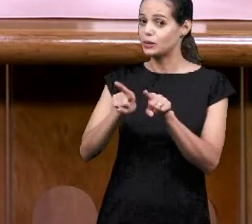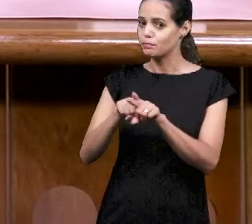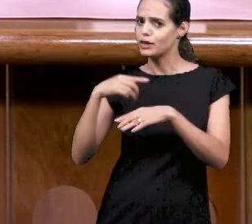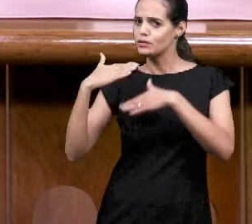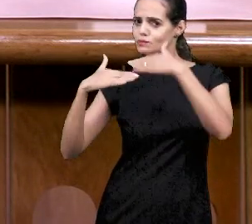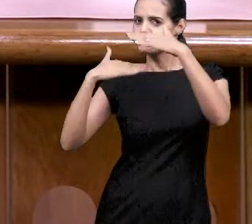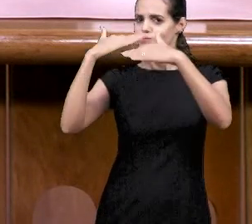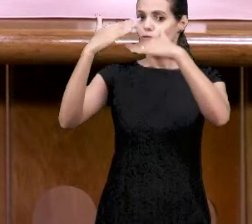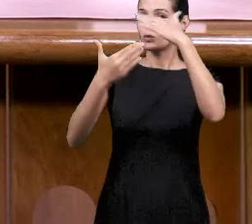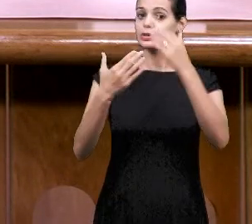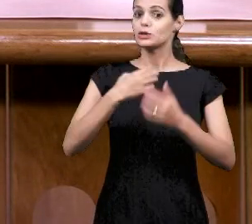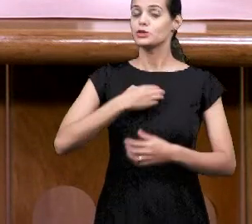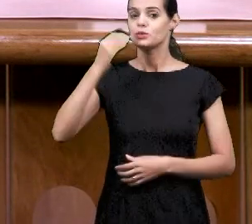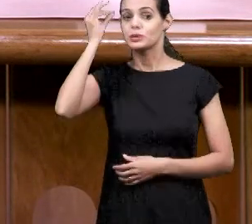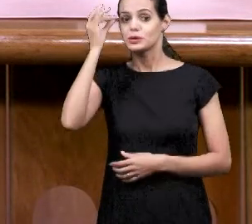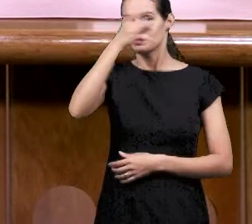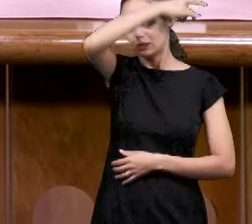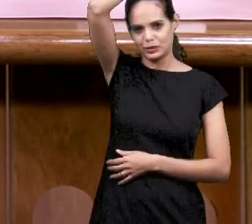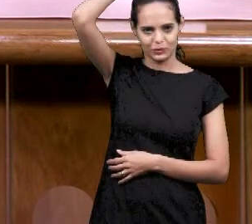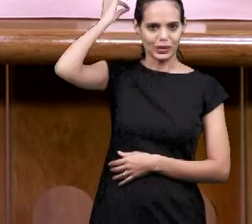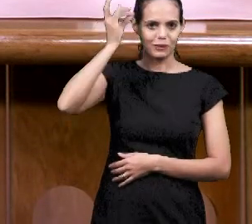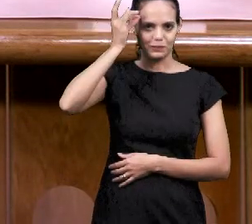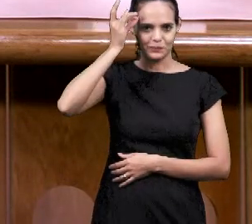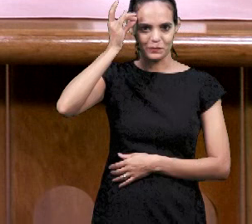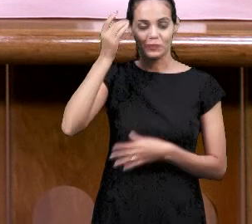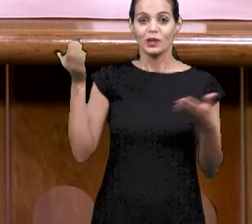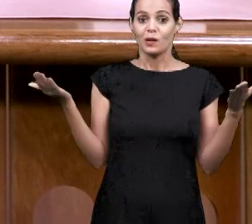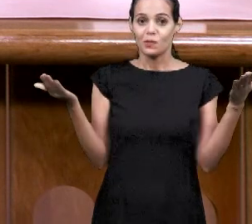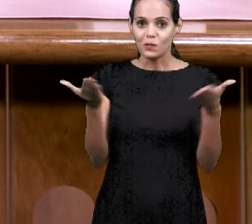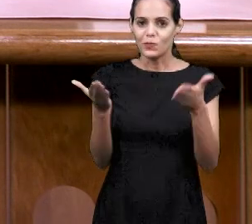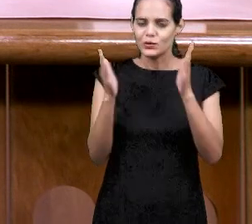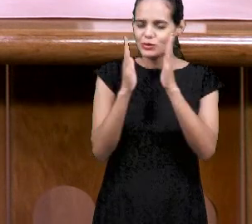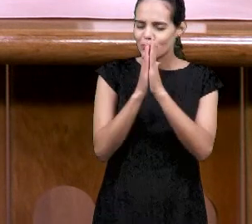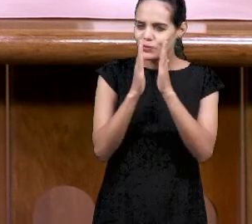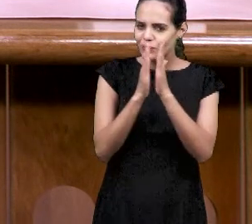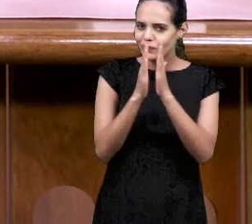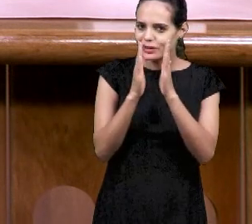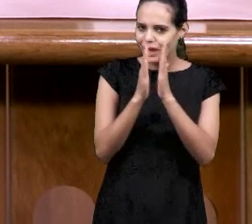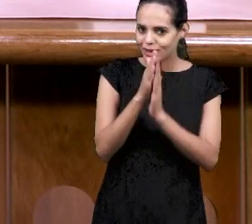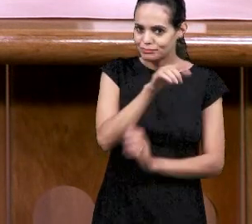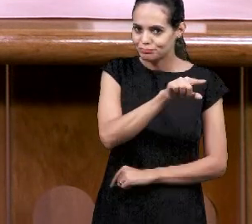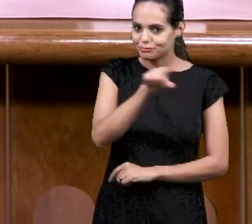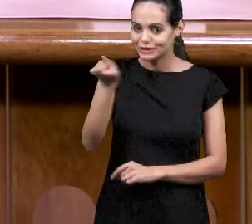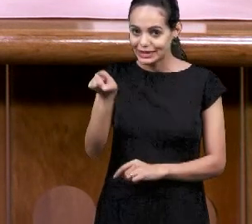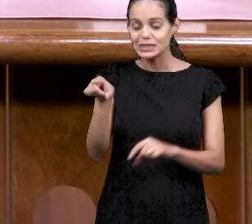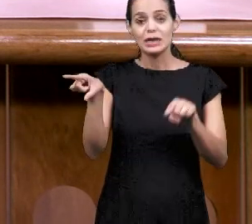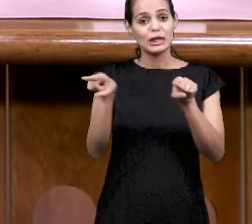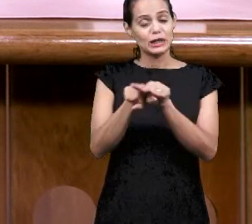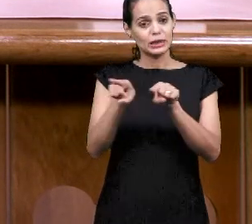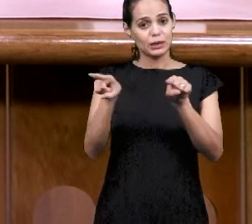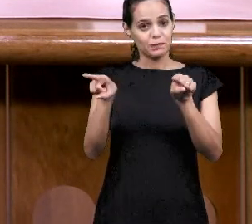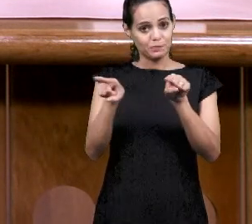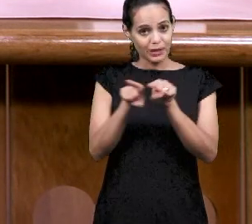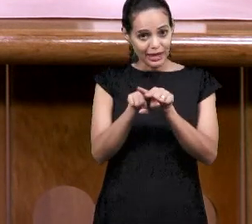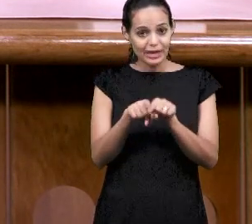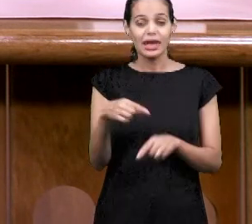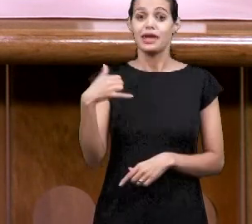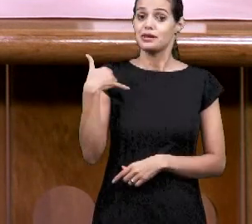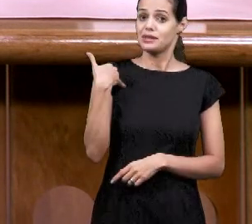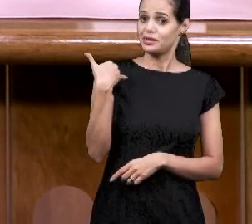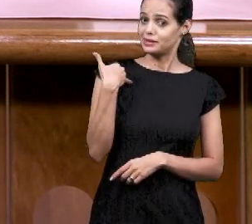classes dans le mois de mars et août. Par orientation du Seigneur, nos enfants intermédiaires et